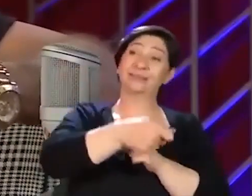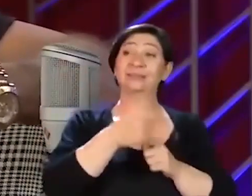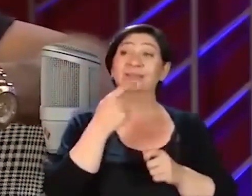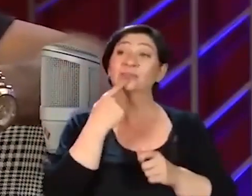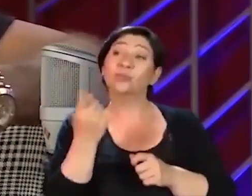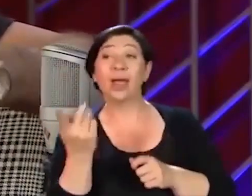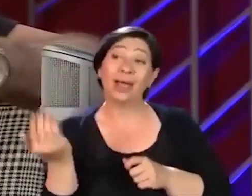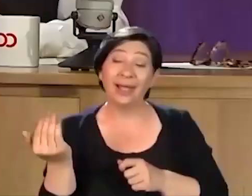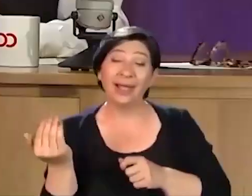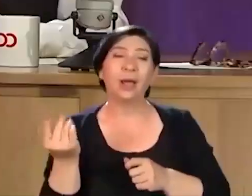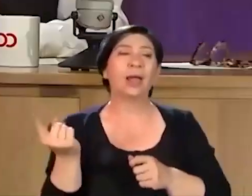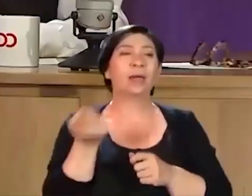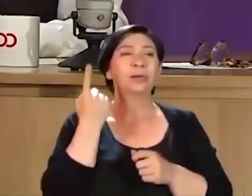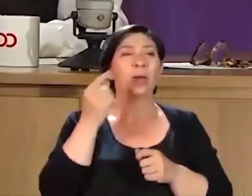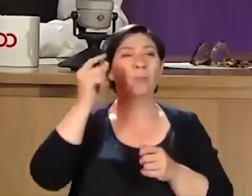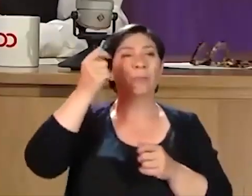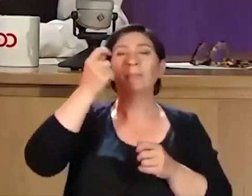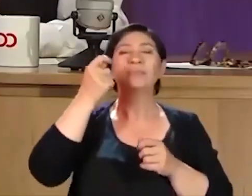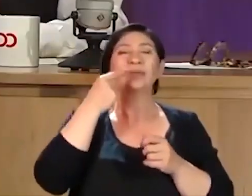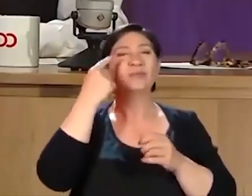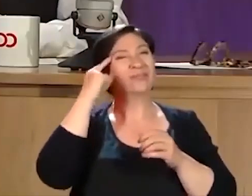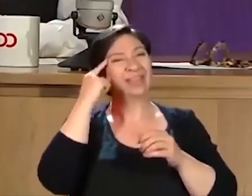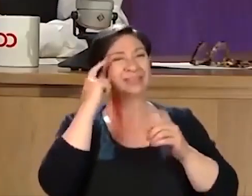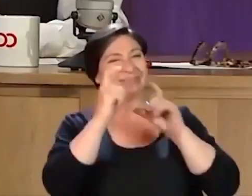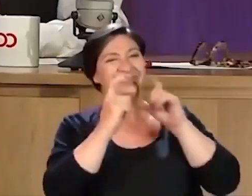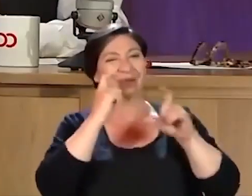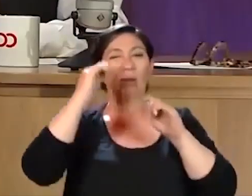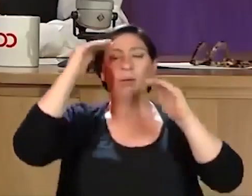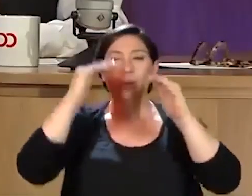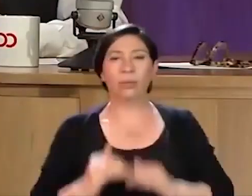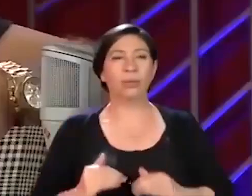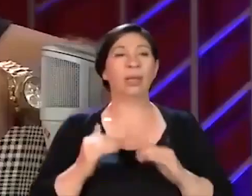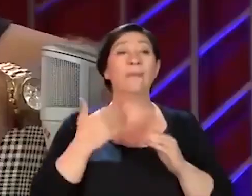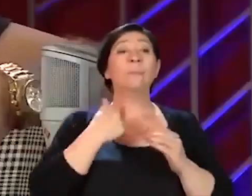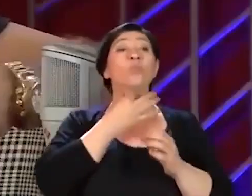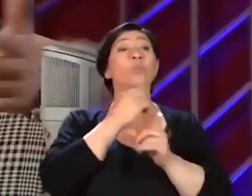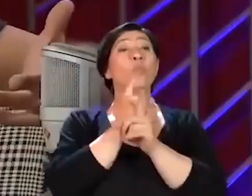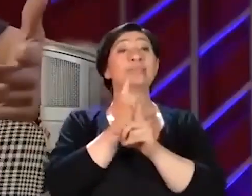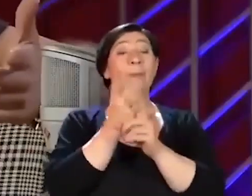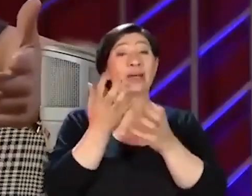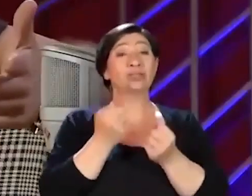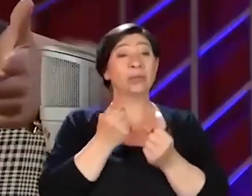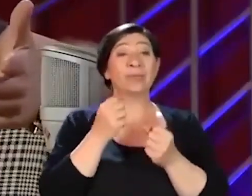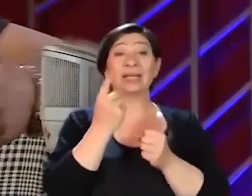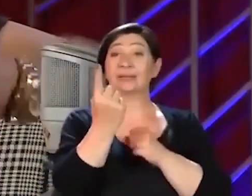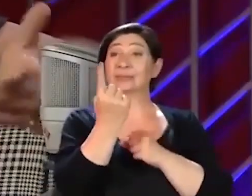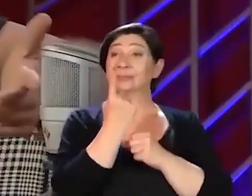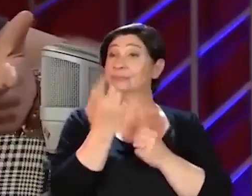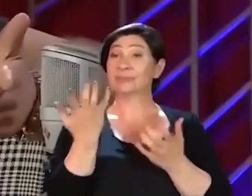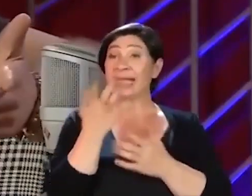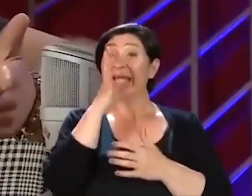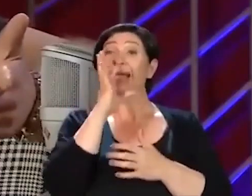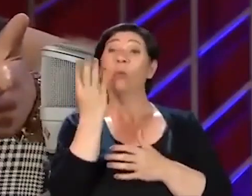yorum yapabilme hakkını verdiğimiz zaman yorum sayısı otomatik olarak sıfıra düşüyor o yüzden muhatap olacağım insanın karşıma ile geldiğine